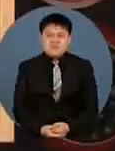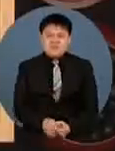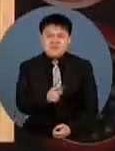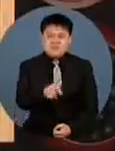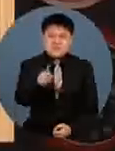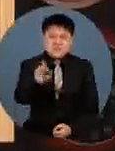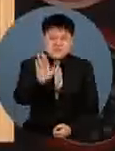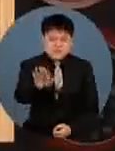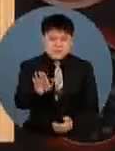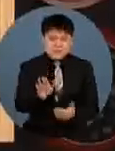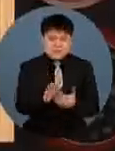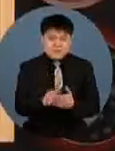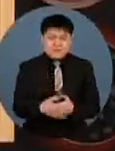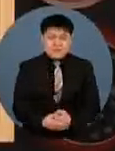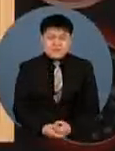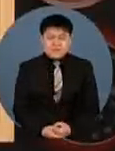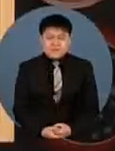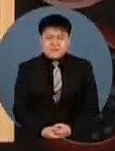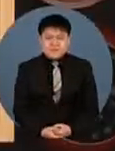올라갔습니다.